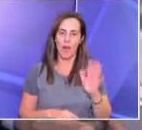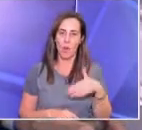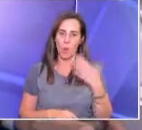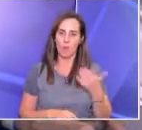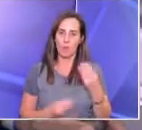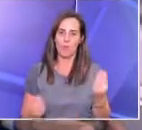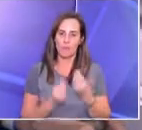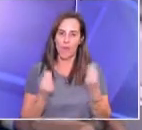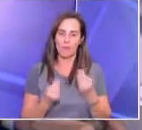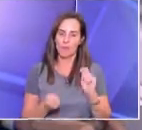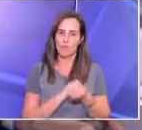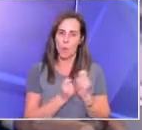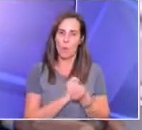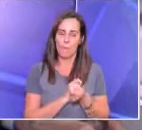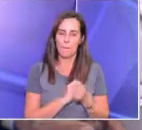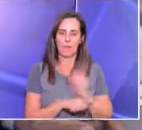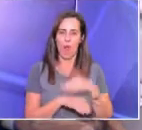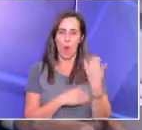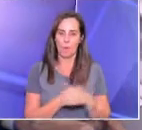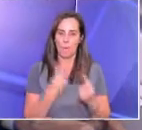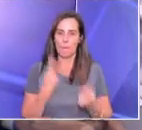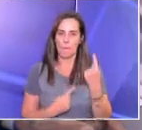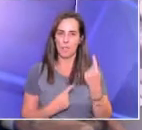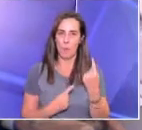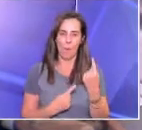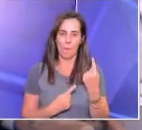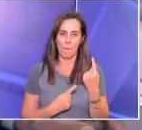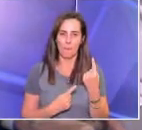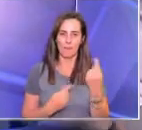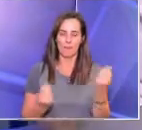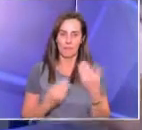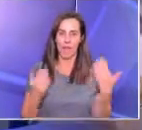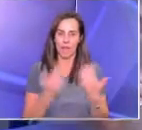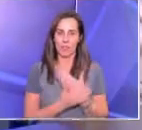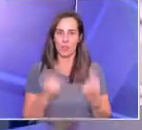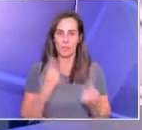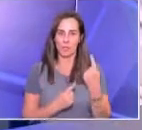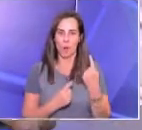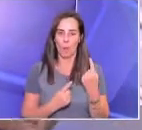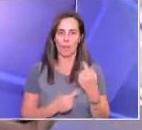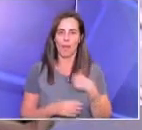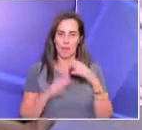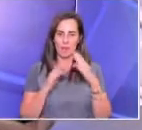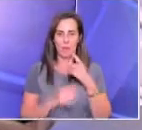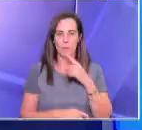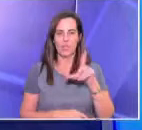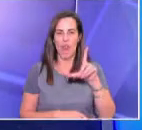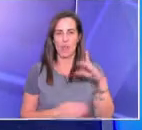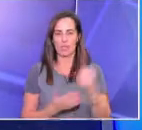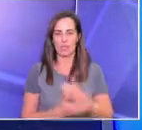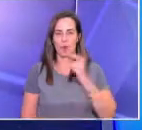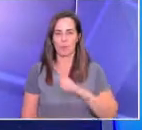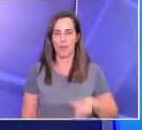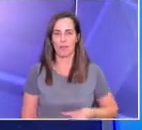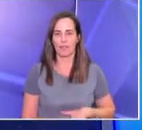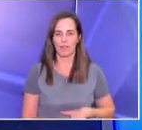עוד דברים ומהפכים של הרגע האחרון, ואתה יודע, פתאום איזה כל מיני דברים חדשים שפתאום יצוצו, אני מאמר עליו, אבל אתה